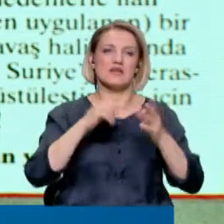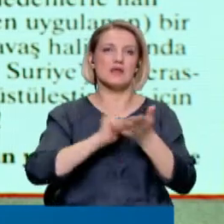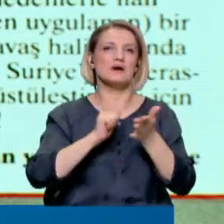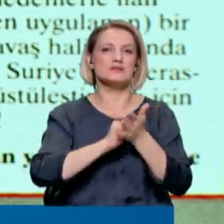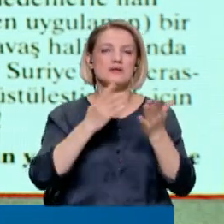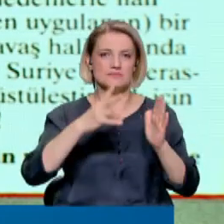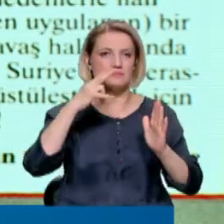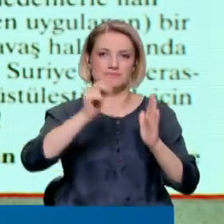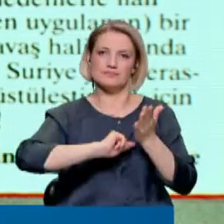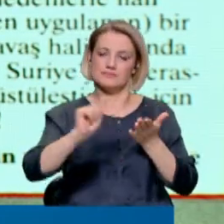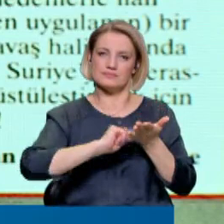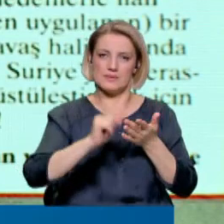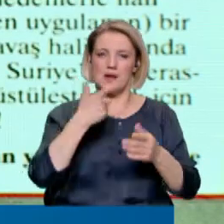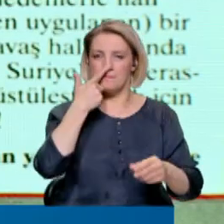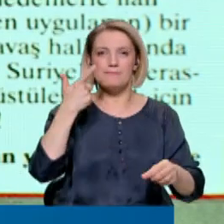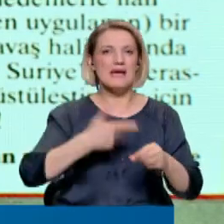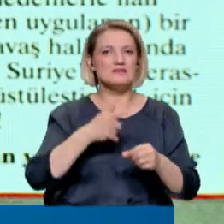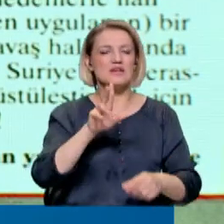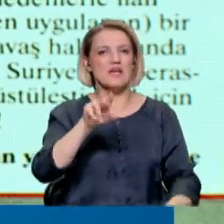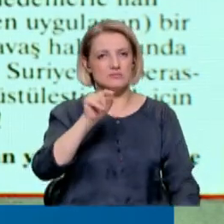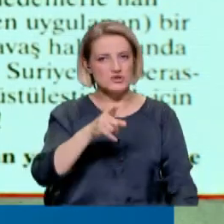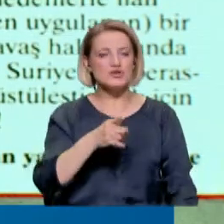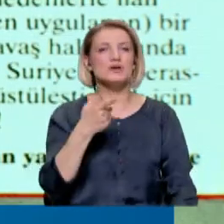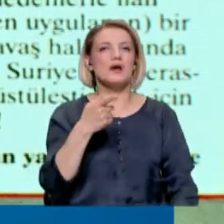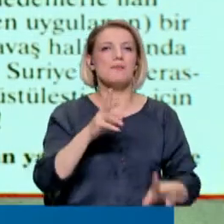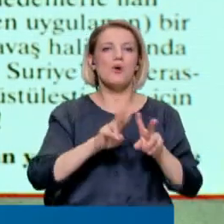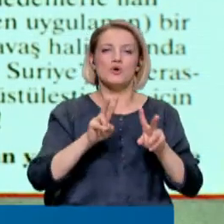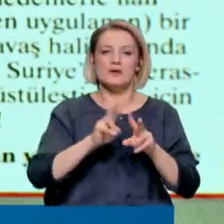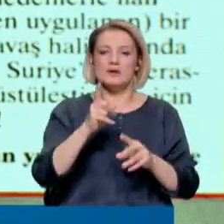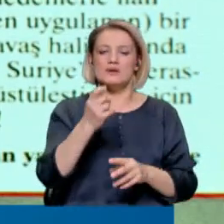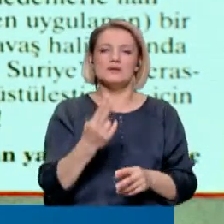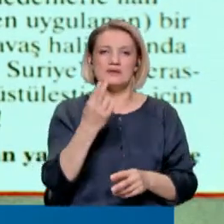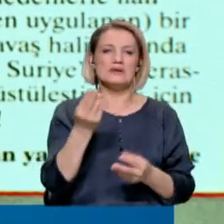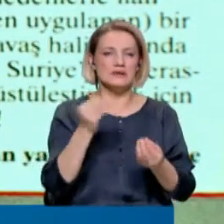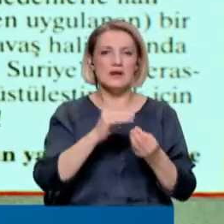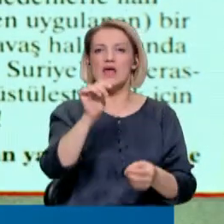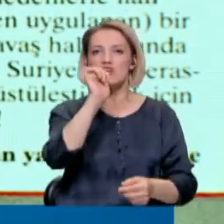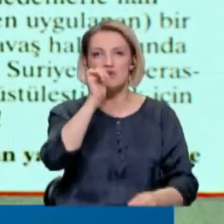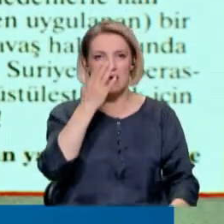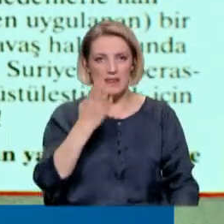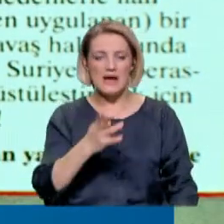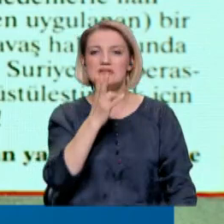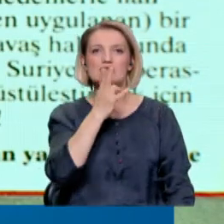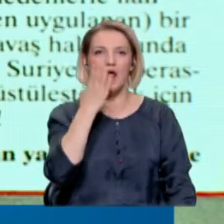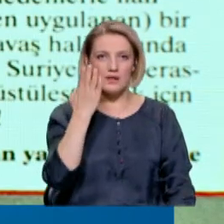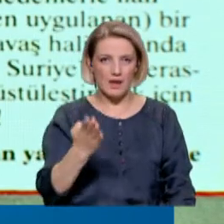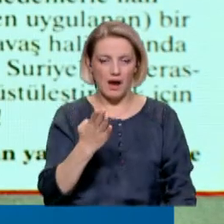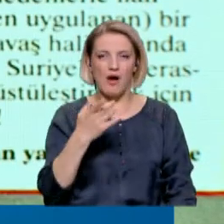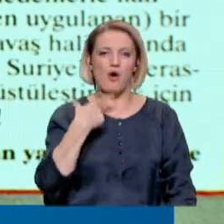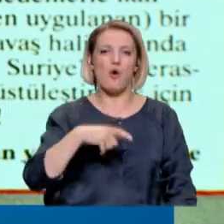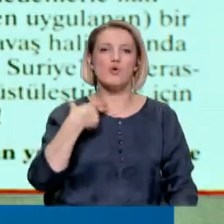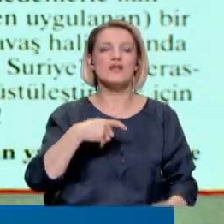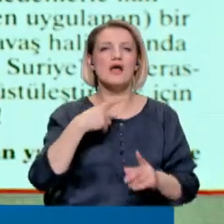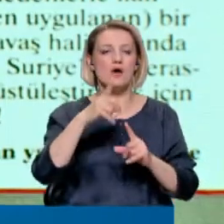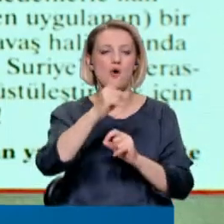gazetesi metinde benzin fiyatına 70 motoruna 97 kuruş zam yapılacak alkollü içeceklerde Sigarada özel